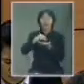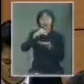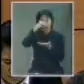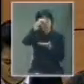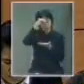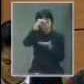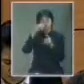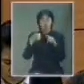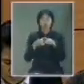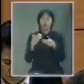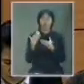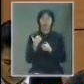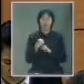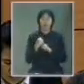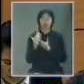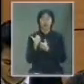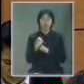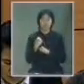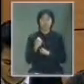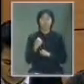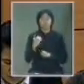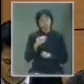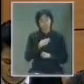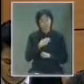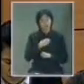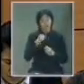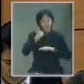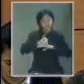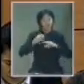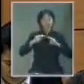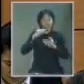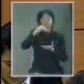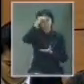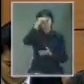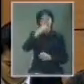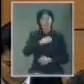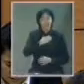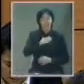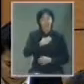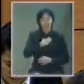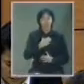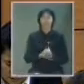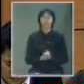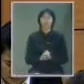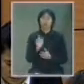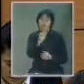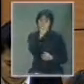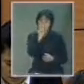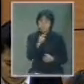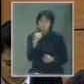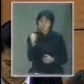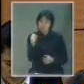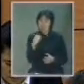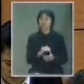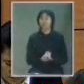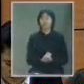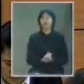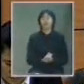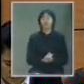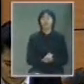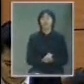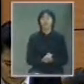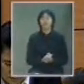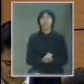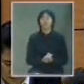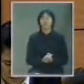รรคประชาธิปัตย์นั้นเขาต้องว่าการกระทรวงศึกษาแน่แต่ท่านไม่แปลกใจเลยครับคนบ